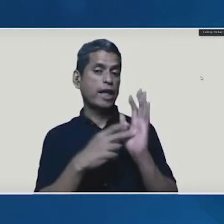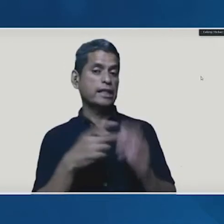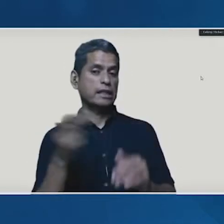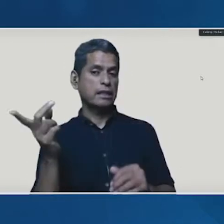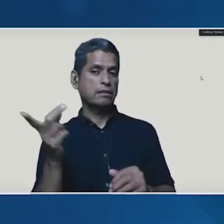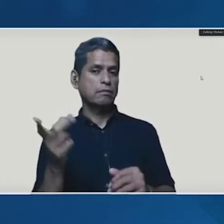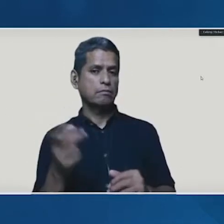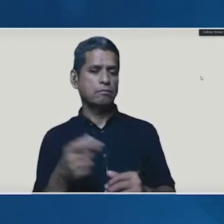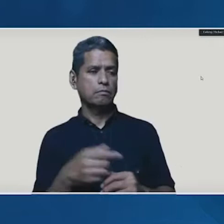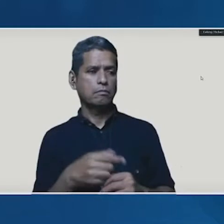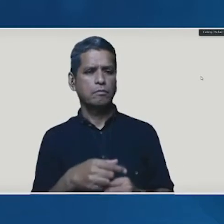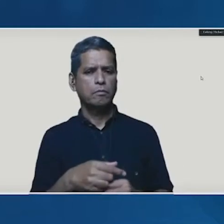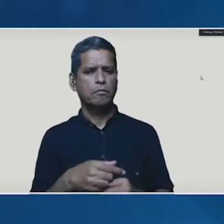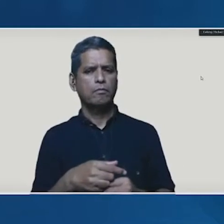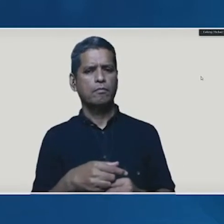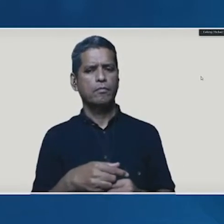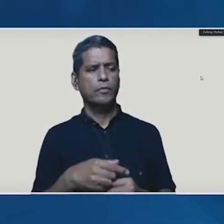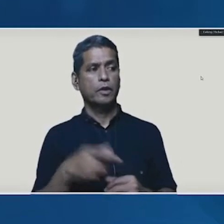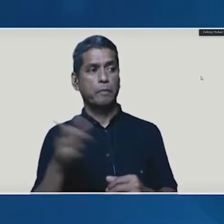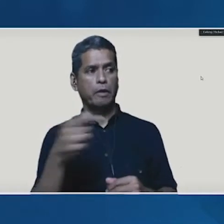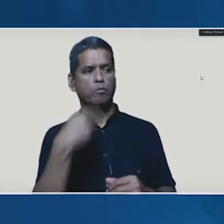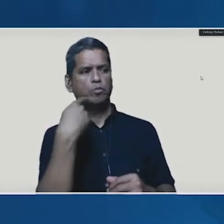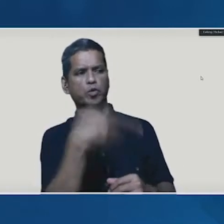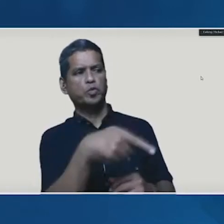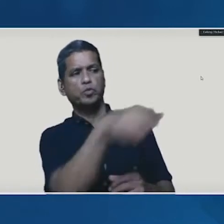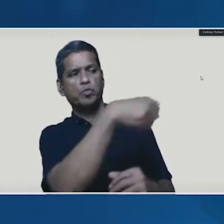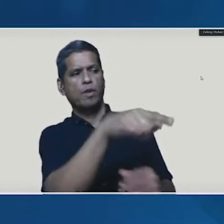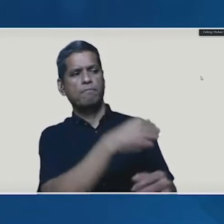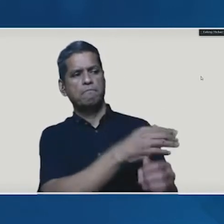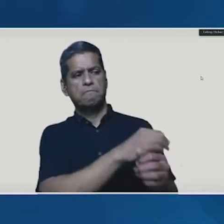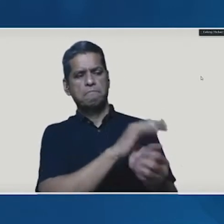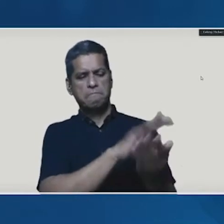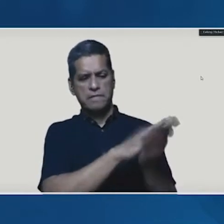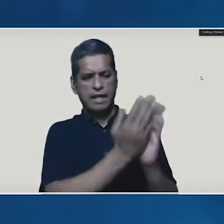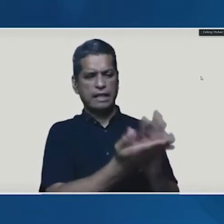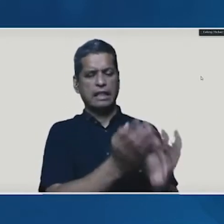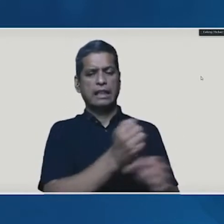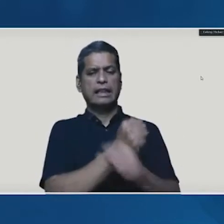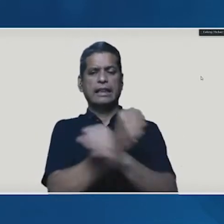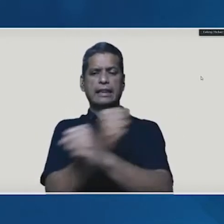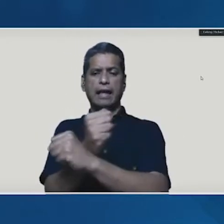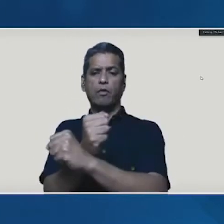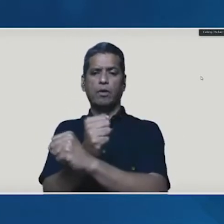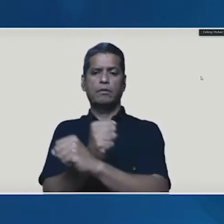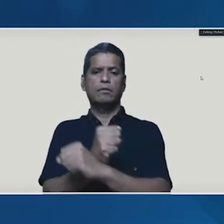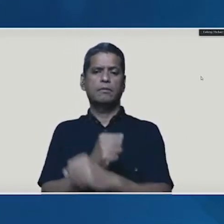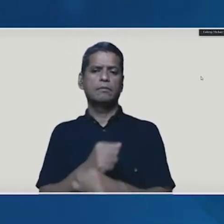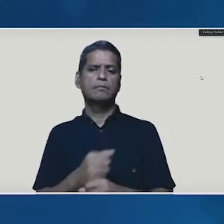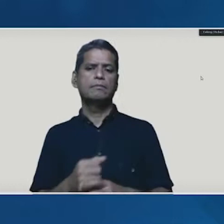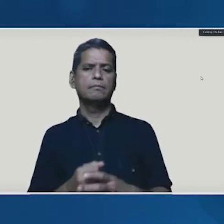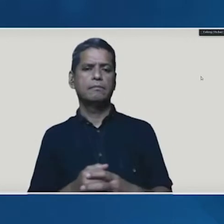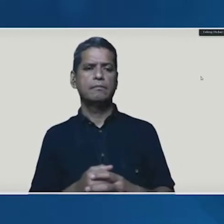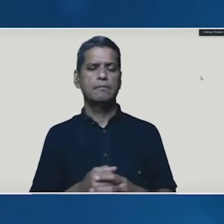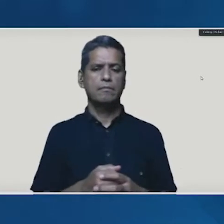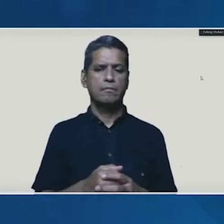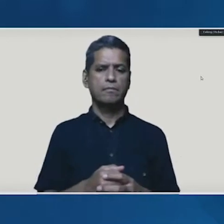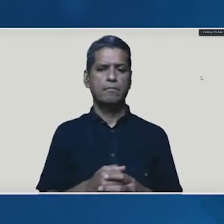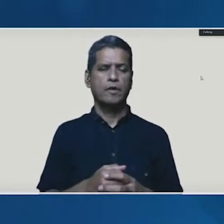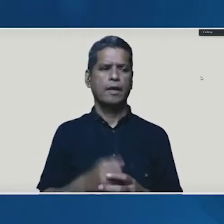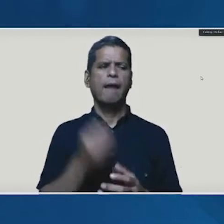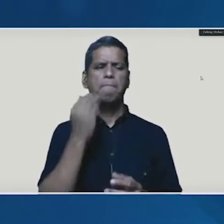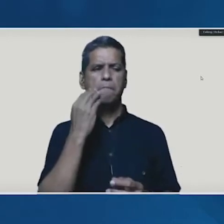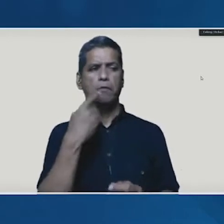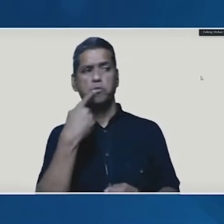membunuh dan menjadi tawanan adalah sangat mudah untuk menjadi korban untuk dibunuh